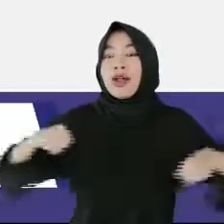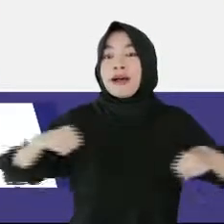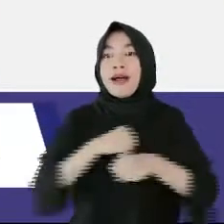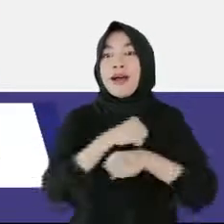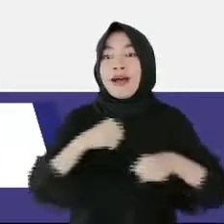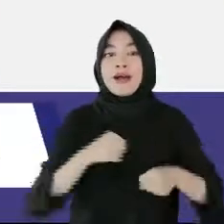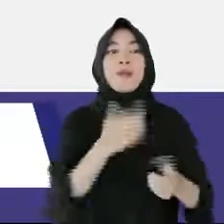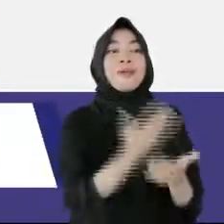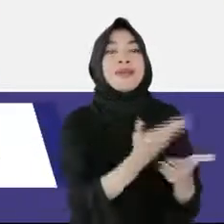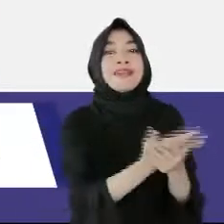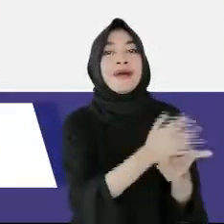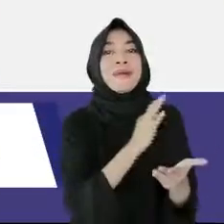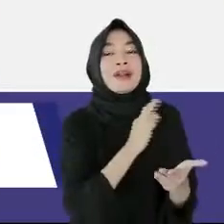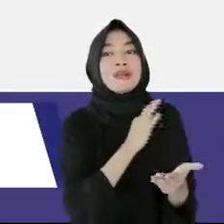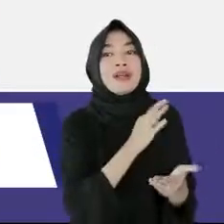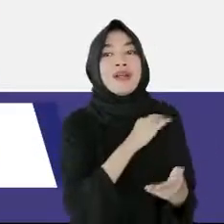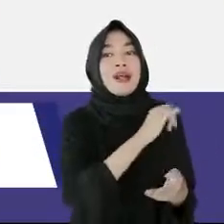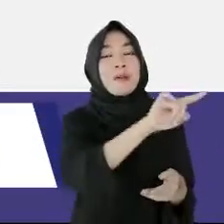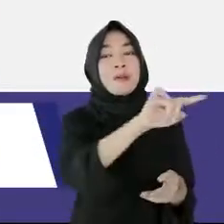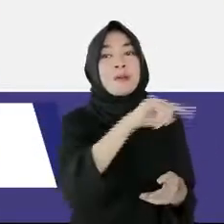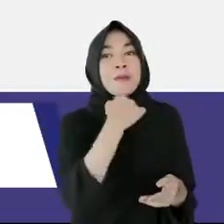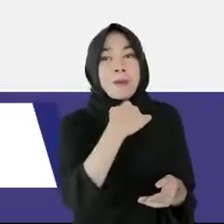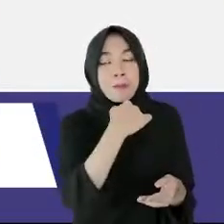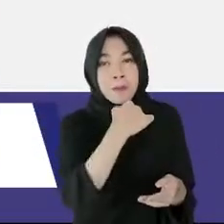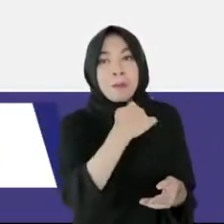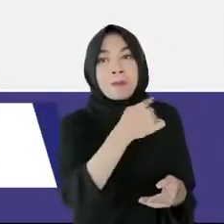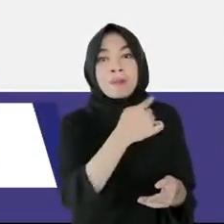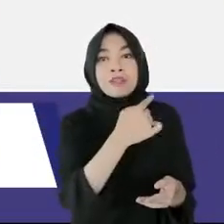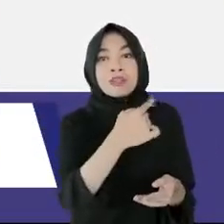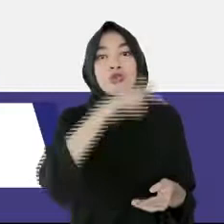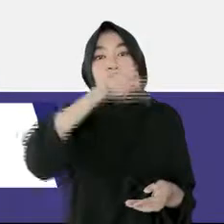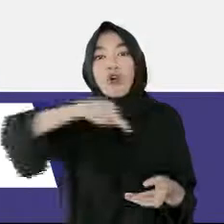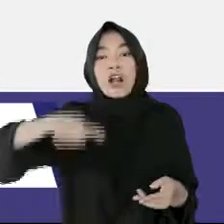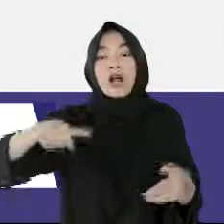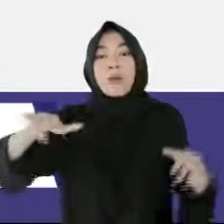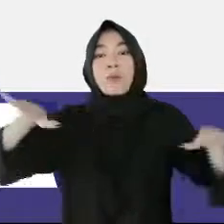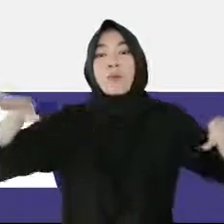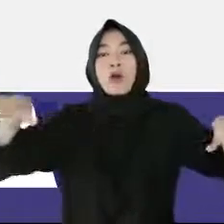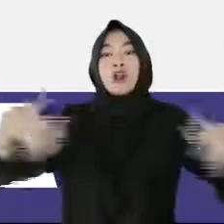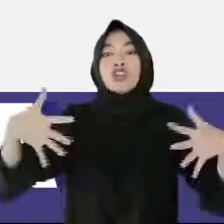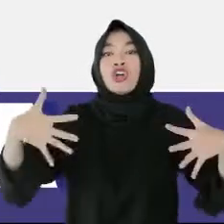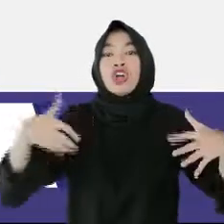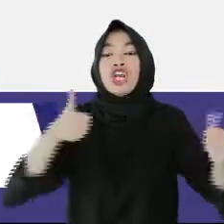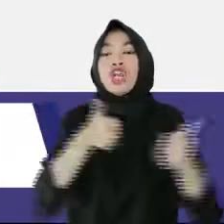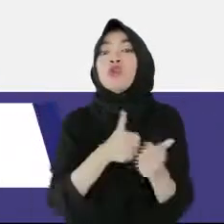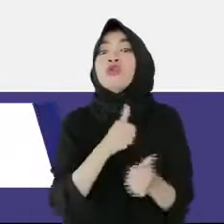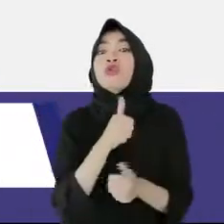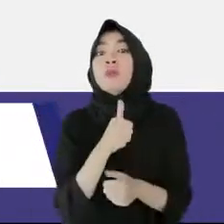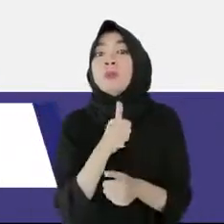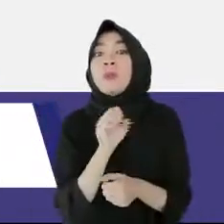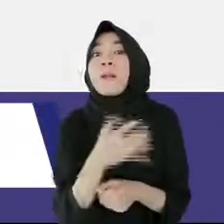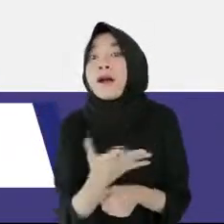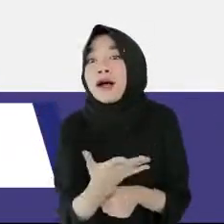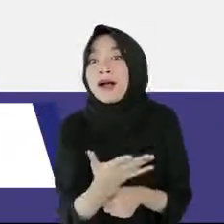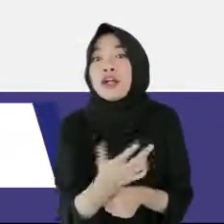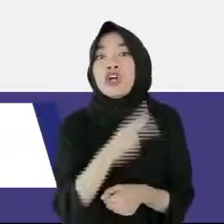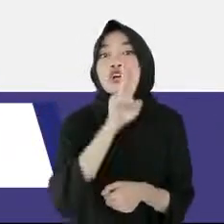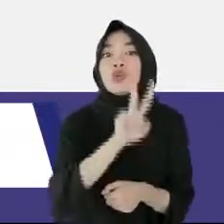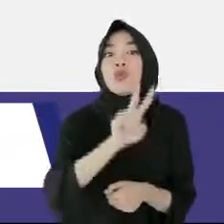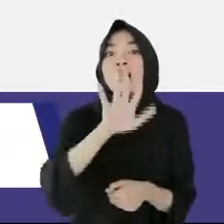arahan dari pak presiden ini persentase dari jumlah penonton itu berapa akhirnya diputuskan bahwa presiden